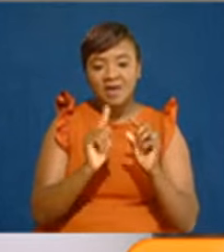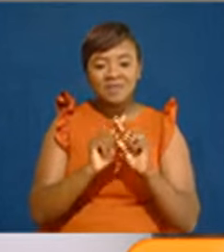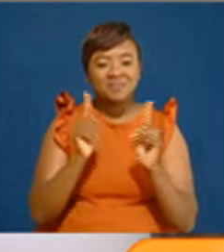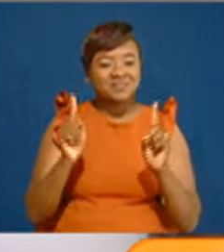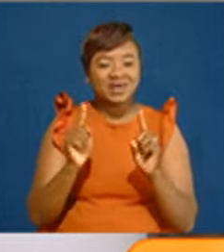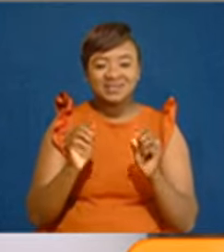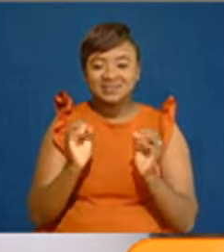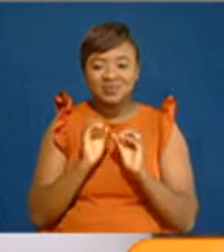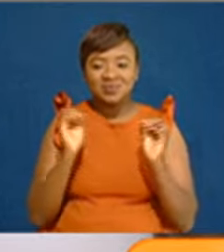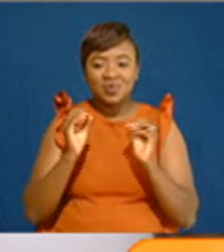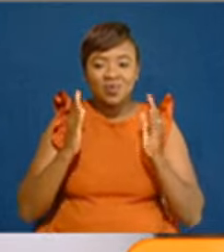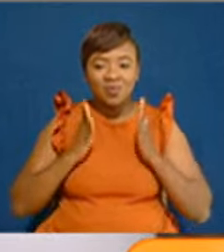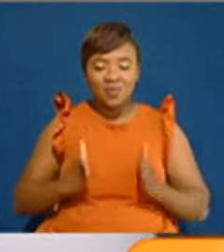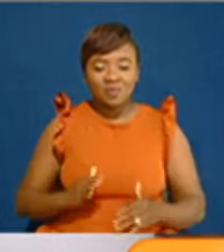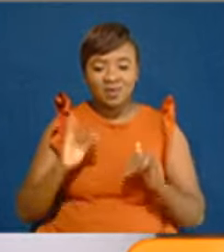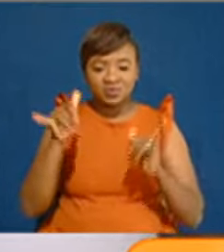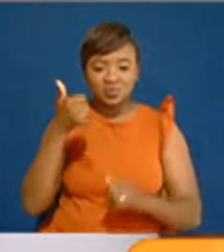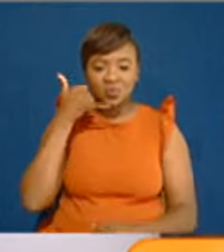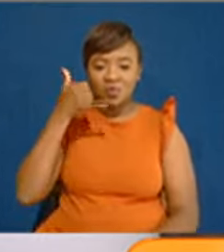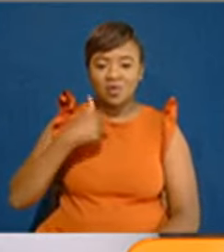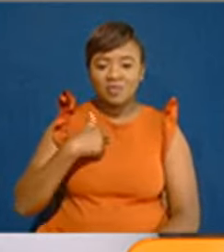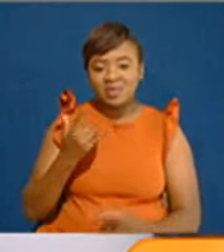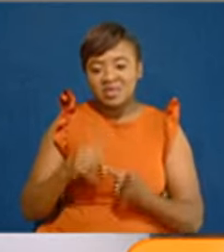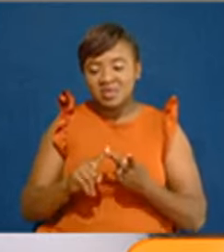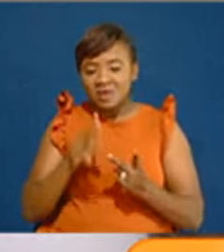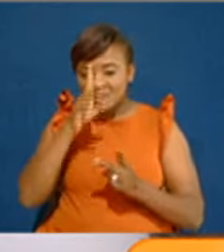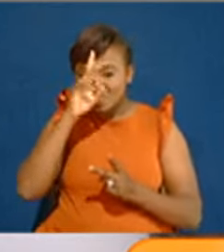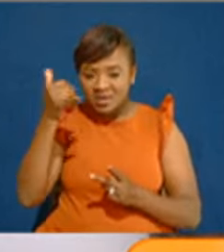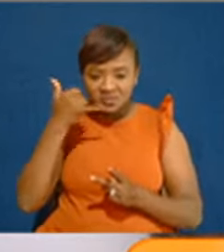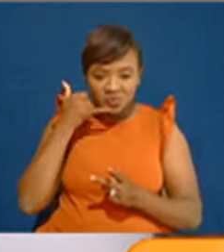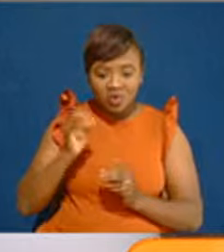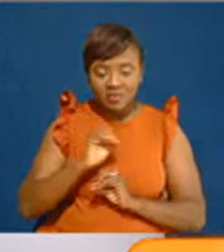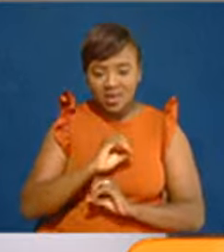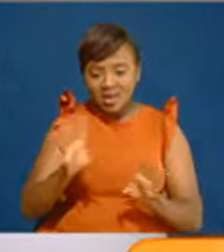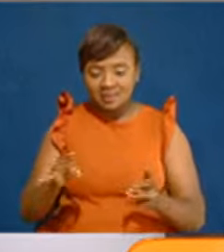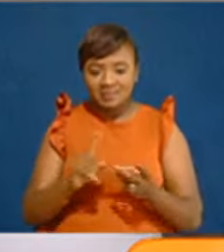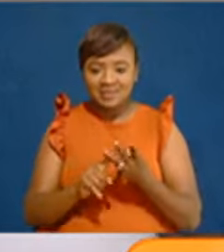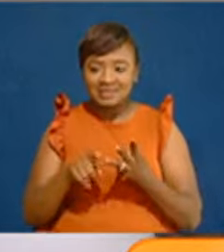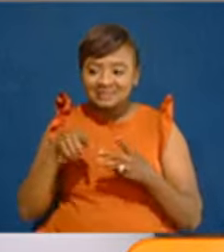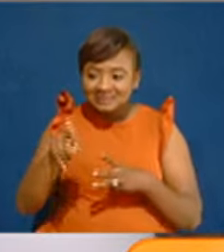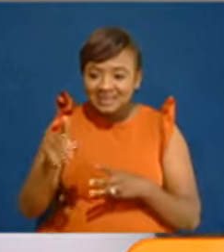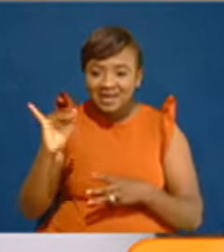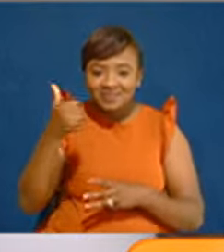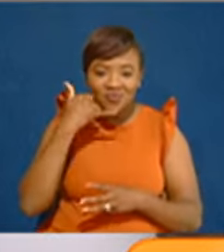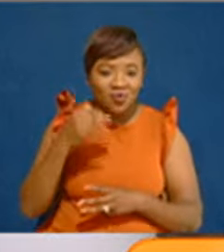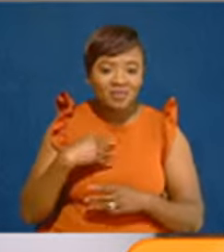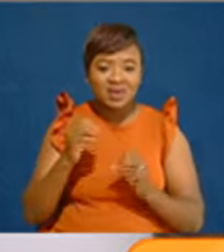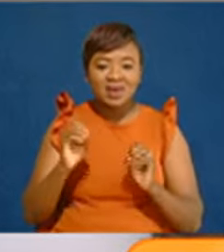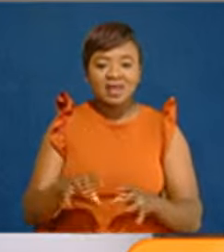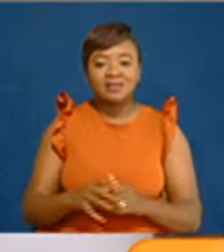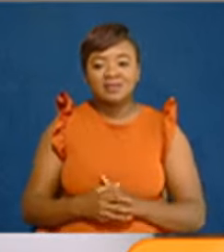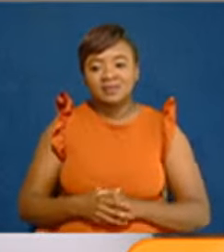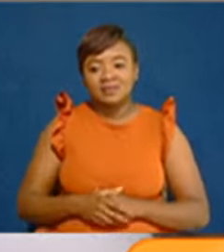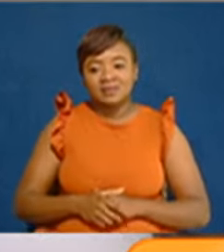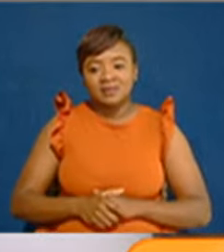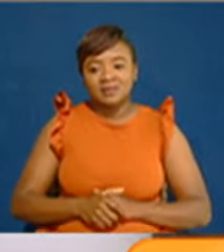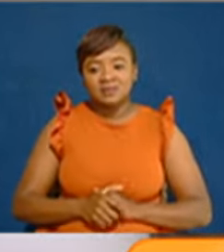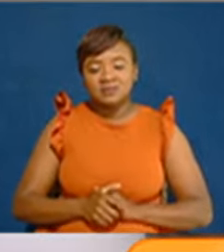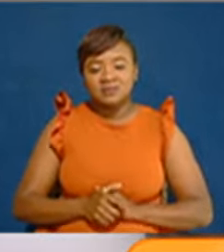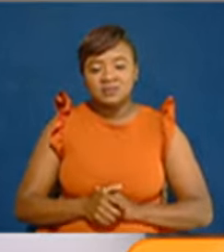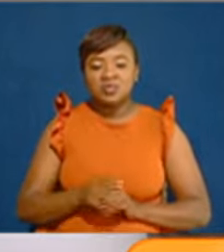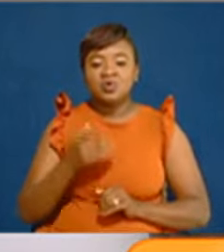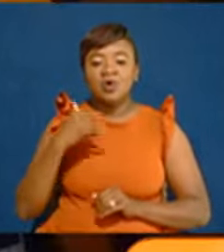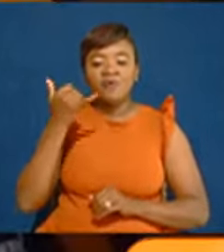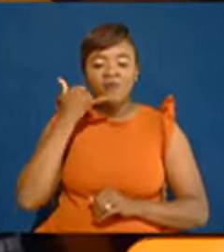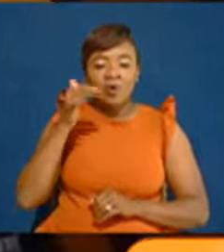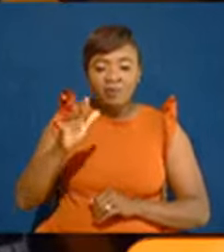hakuna mtu alinipigia kama askari ama yeye mwenyewe akunipigia, na wakati alishikwa simu zake zilizimwa, so singemu access